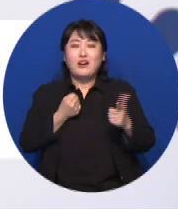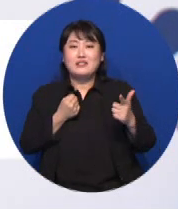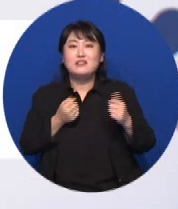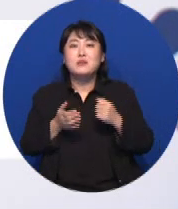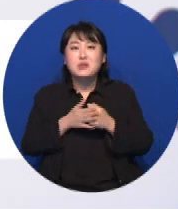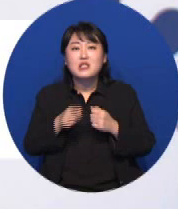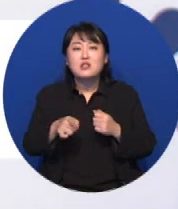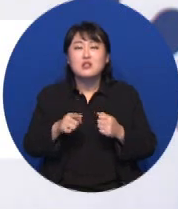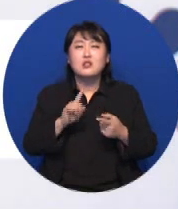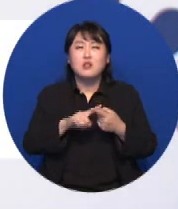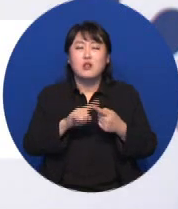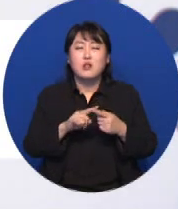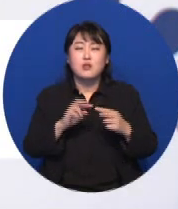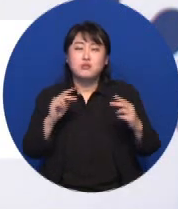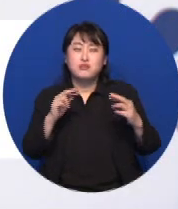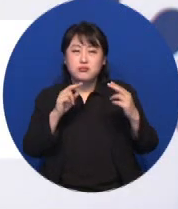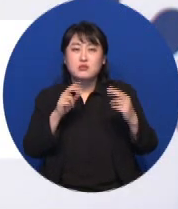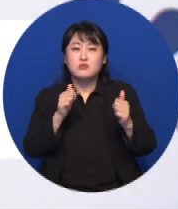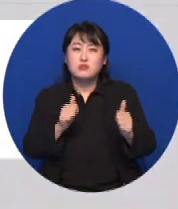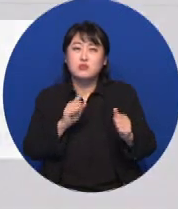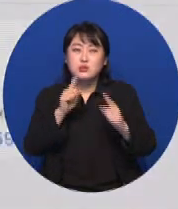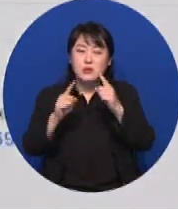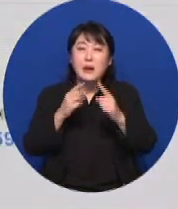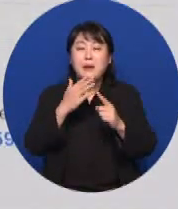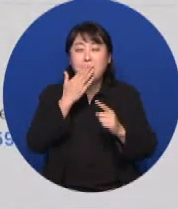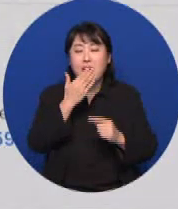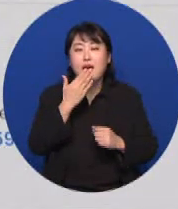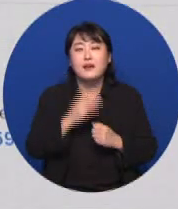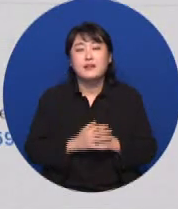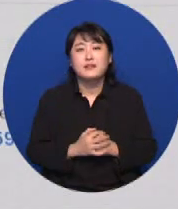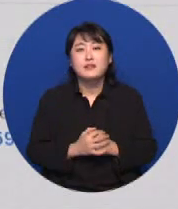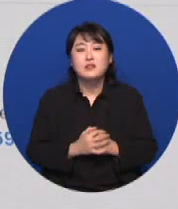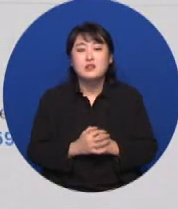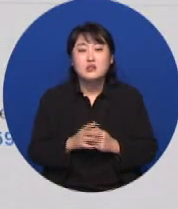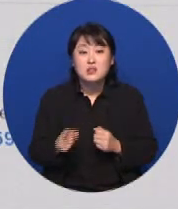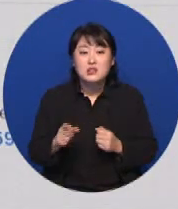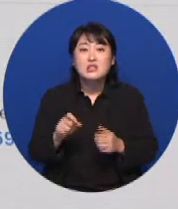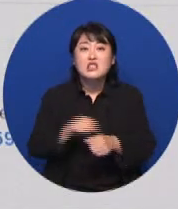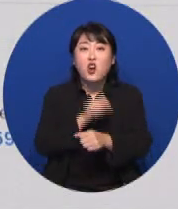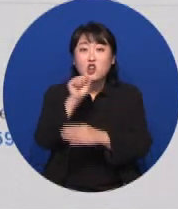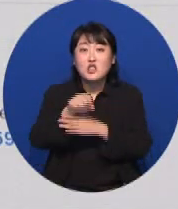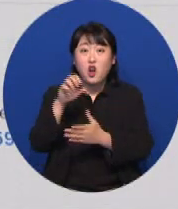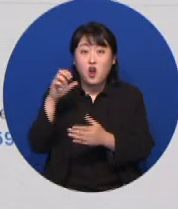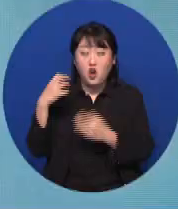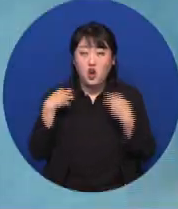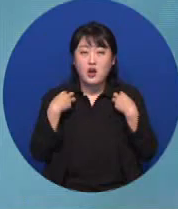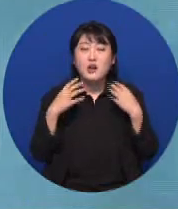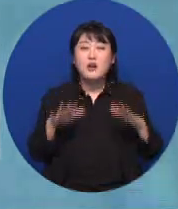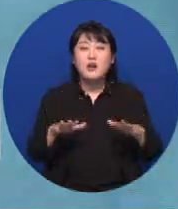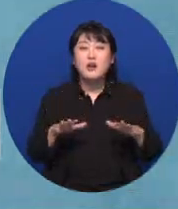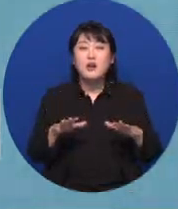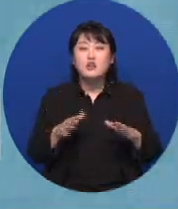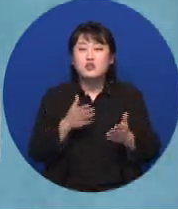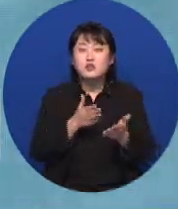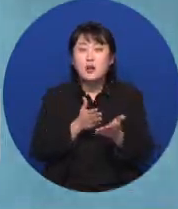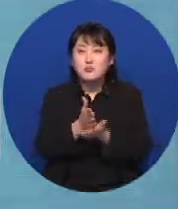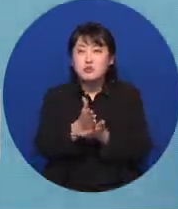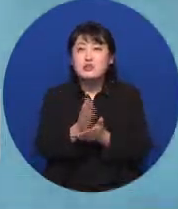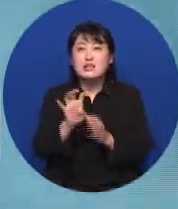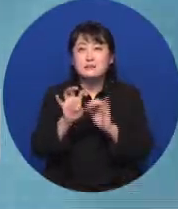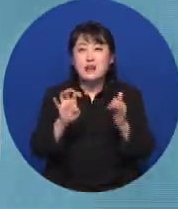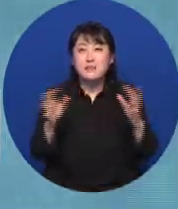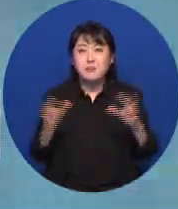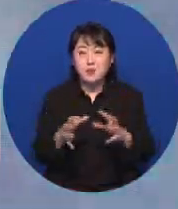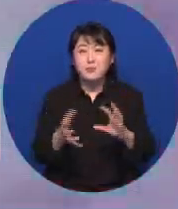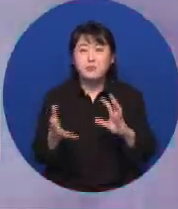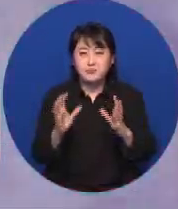점때문에 분쟁 할 가능성이 높은 상황입니다 특허청은 이런 문제를 해결하기 위해 이달 1의 변리사 와 대학 교수 등 40명의